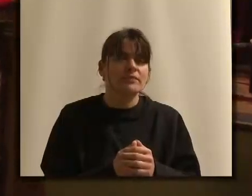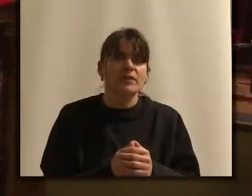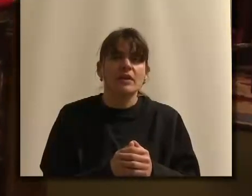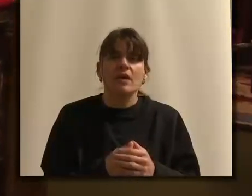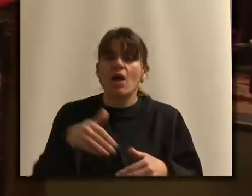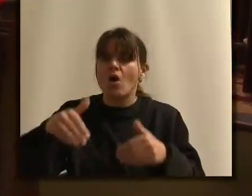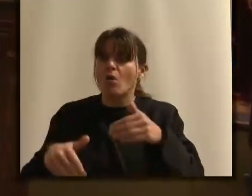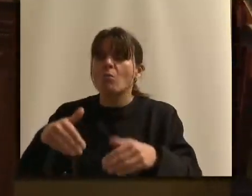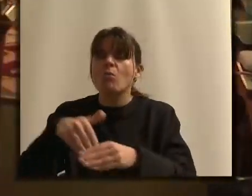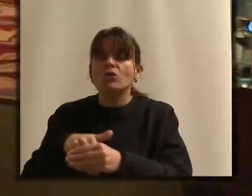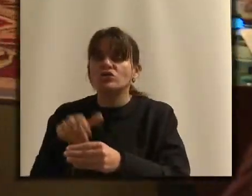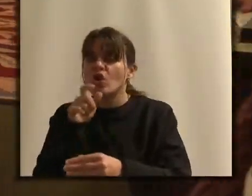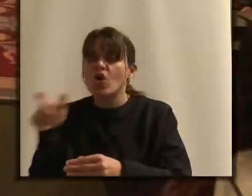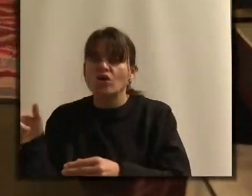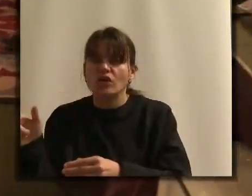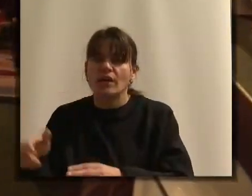Vots en contra?